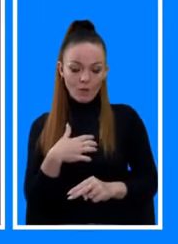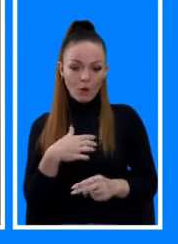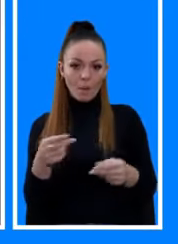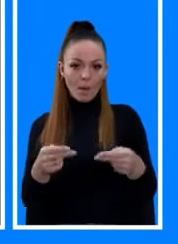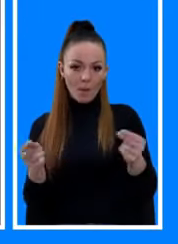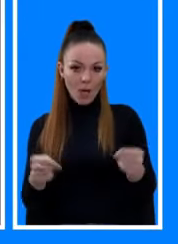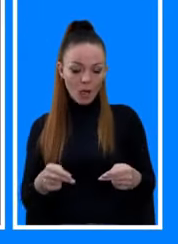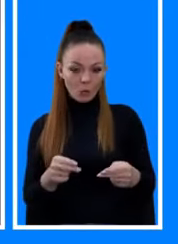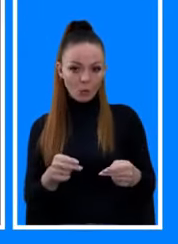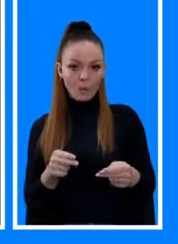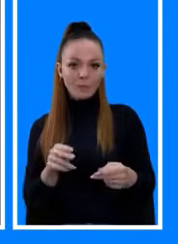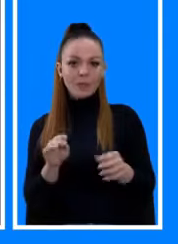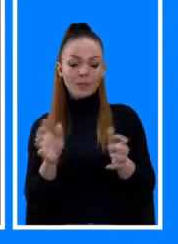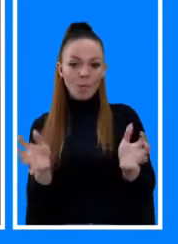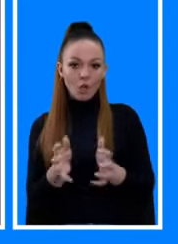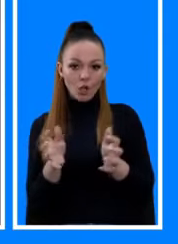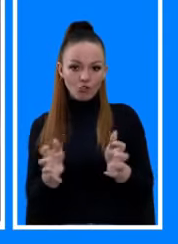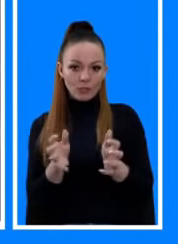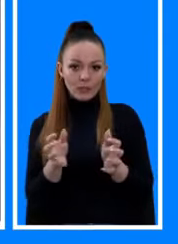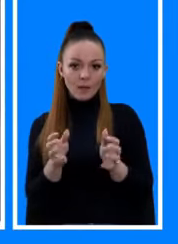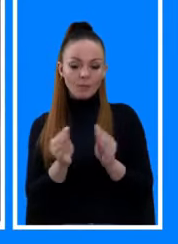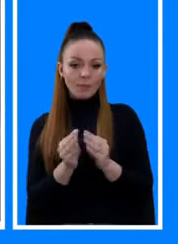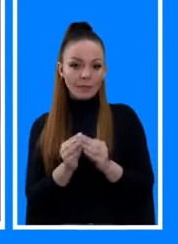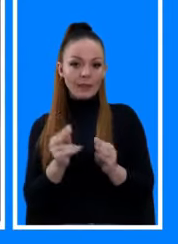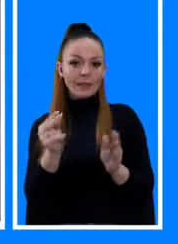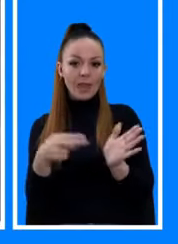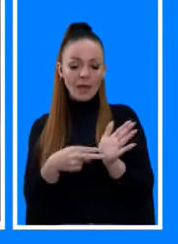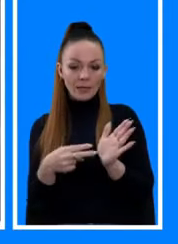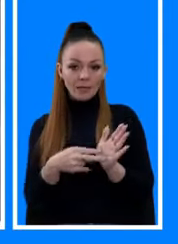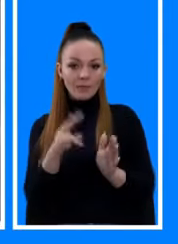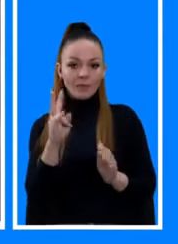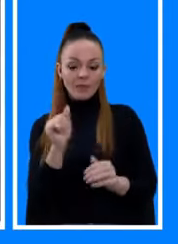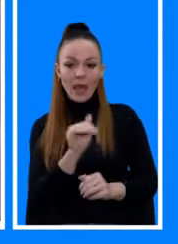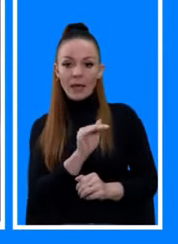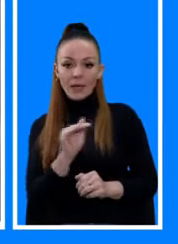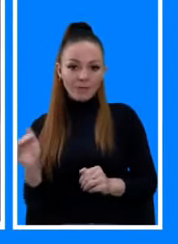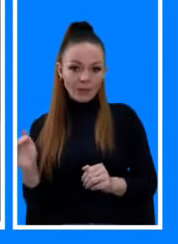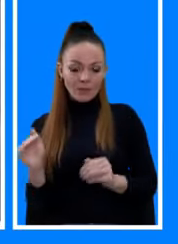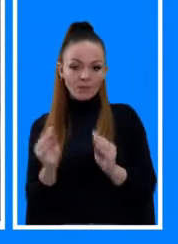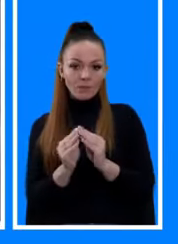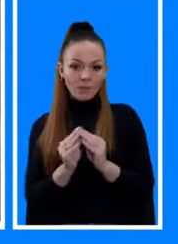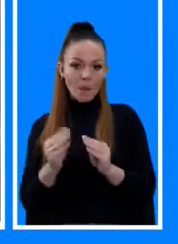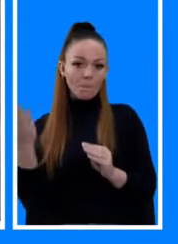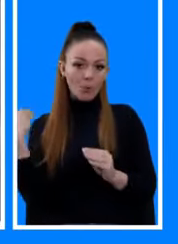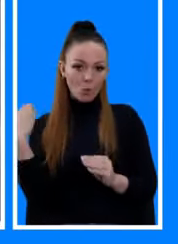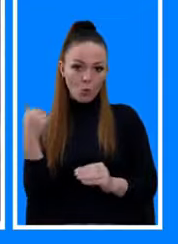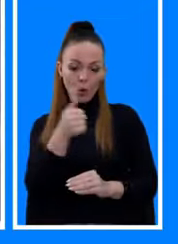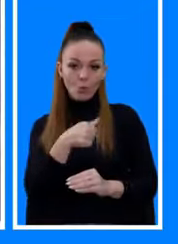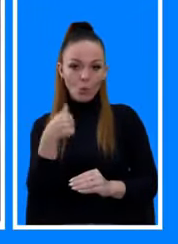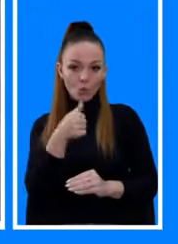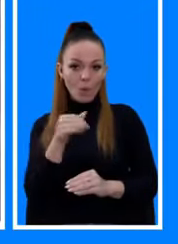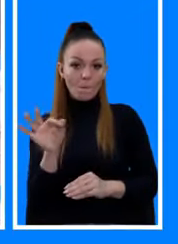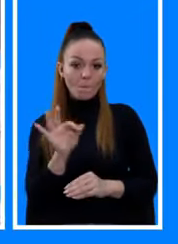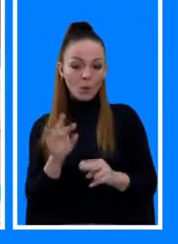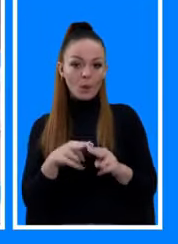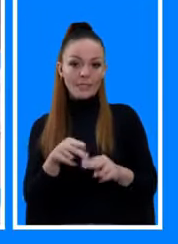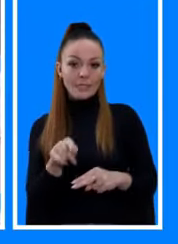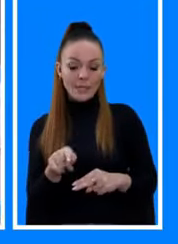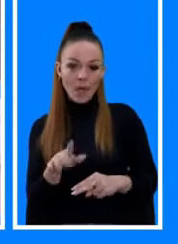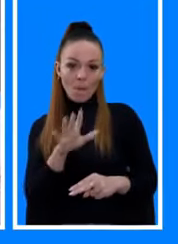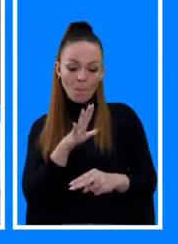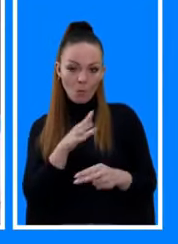– збереження тарифів на рівні минулого року. Про це був